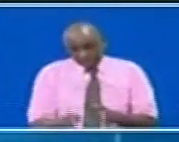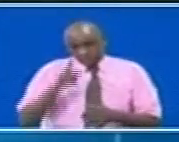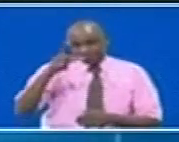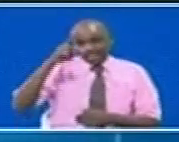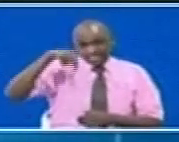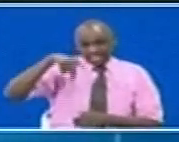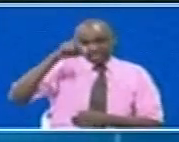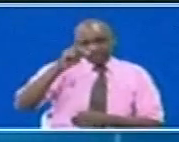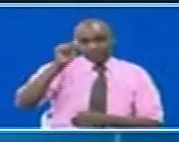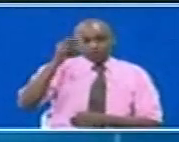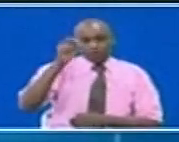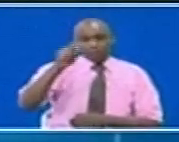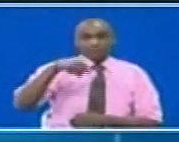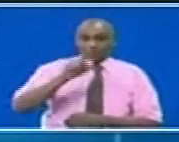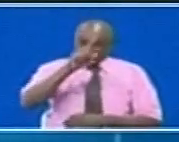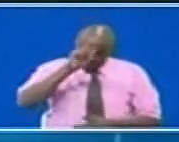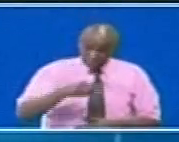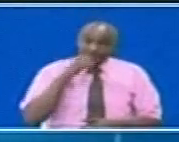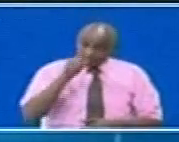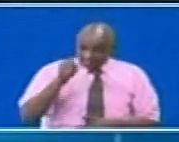mita 1,500.